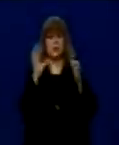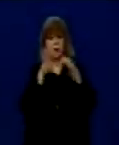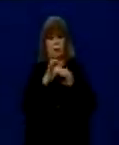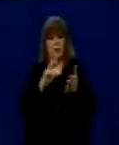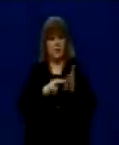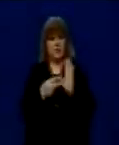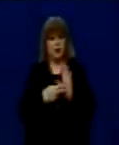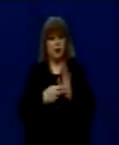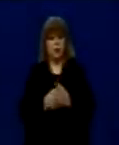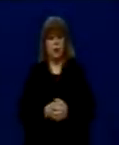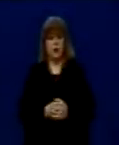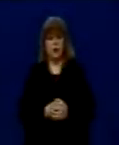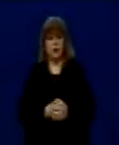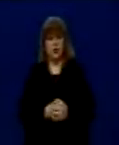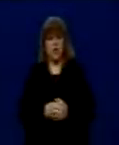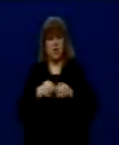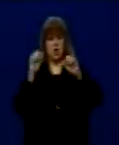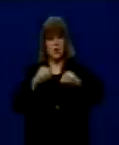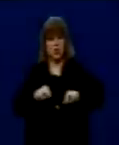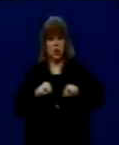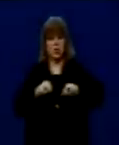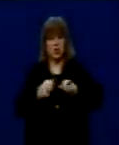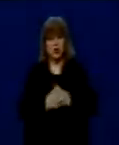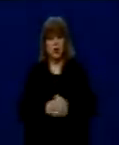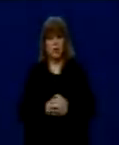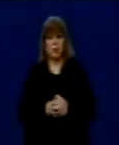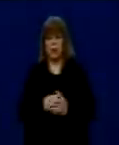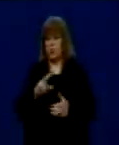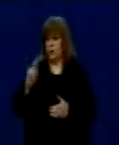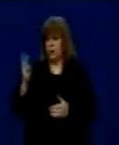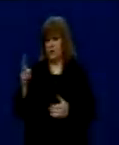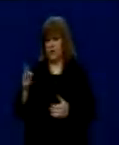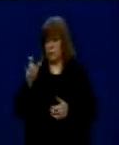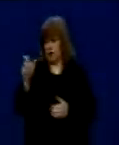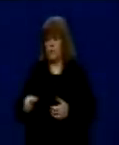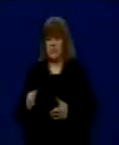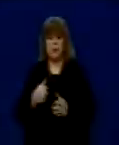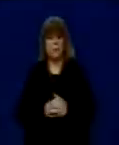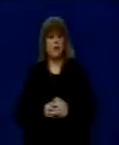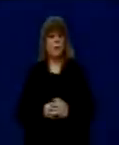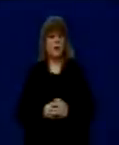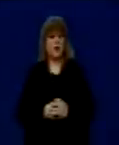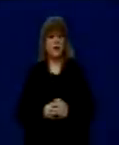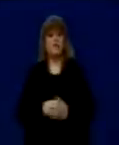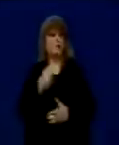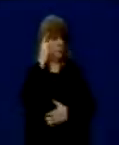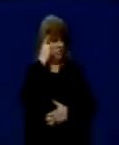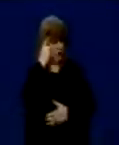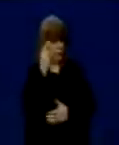politikën në përgjithësi të kësaj qeverie e edhe të subjekteve tjera jashtë qeverisë. E dini që